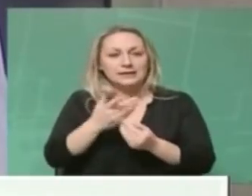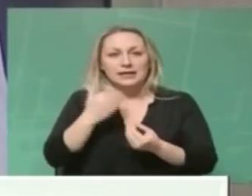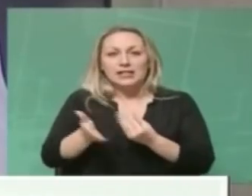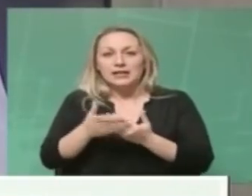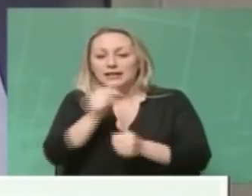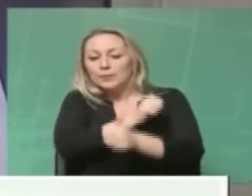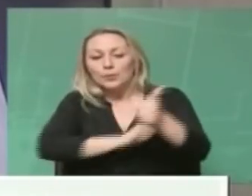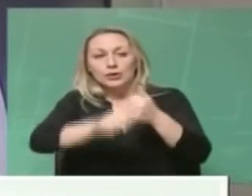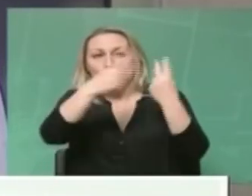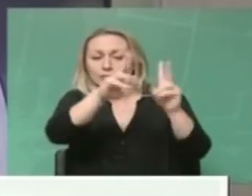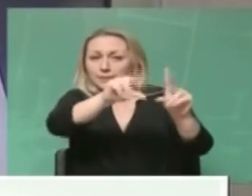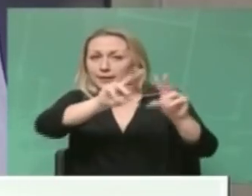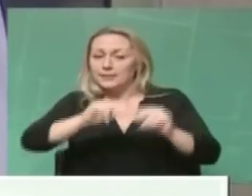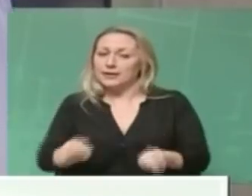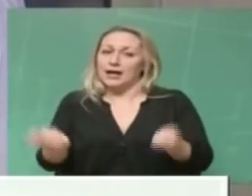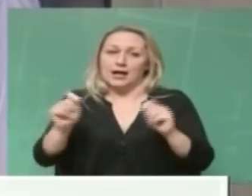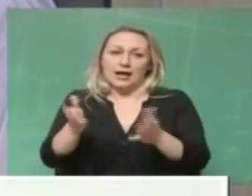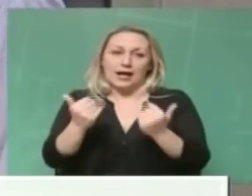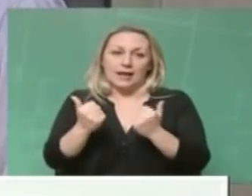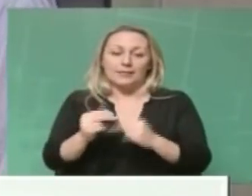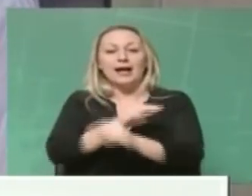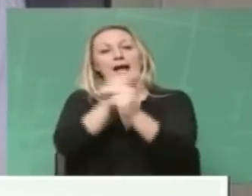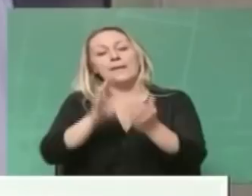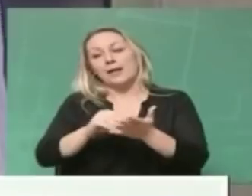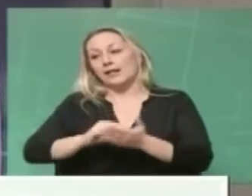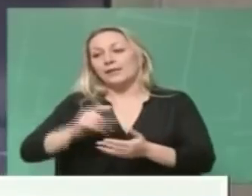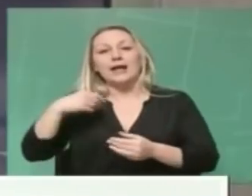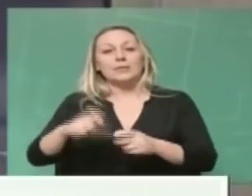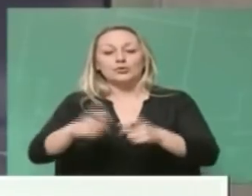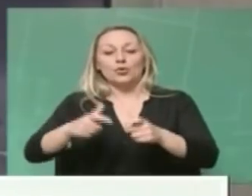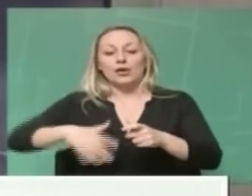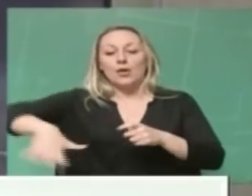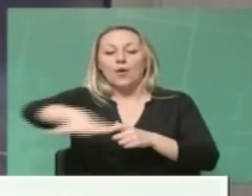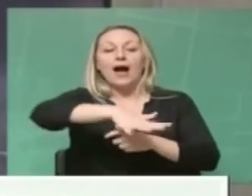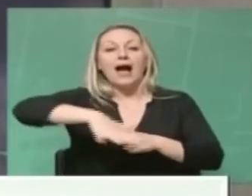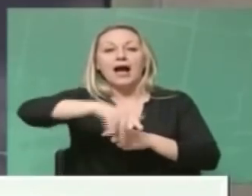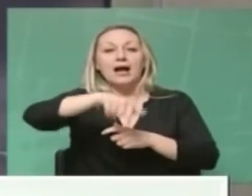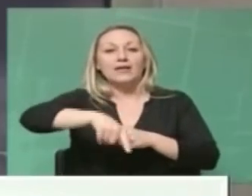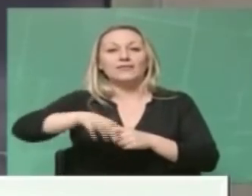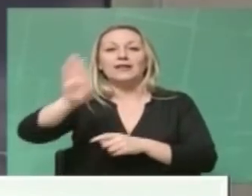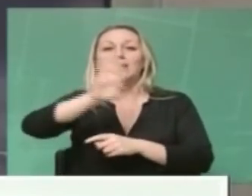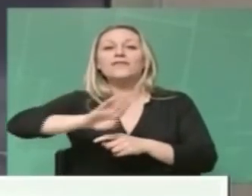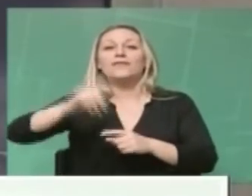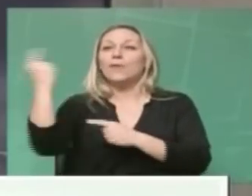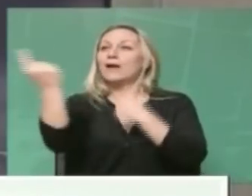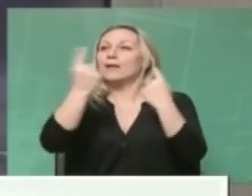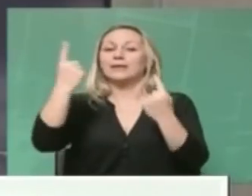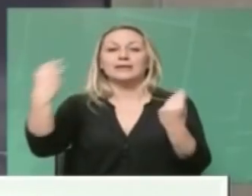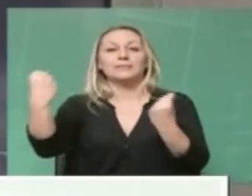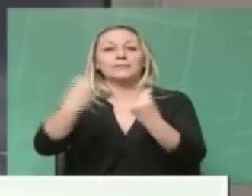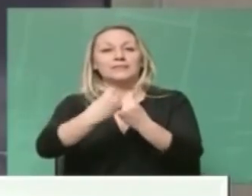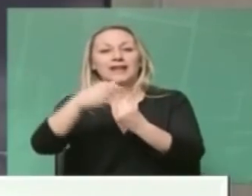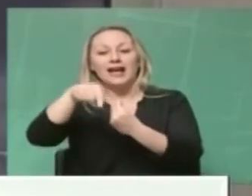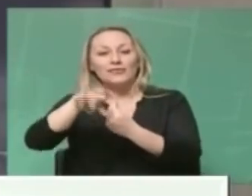τέτοιες προτεραιότητες. Δηλαδή, φτιάχνουμε βιοκλιματικές αυλές. Βιοκλιματικές αυλές είναι ακριβώς επειδή είναι μια επιλέξιμη δαπάνη από το ΕΣΠΑ, τίποτα